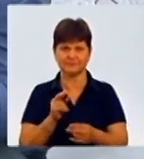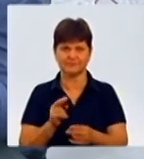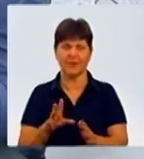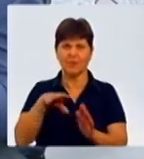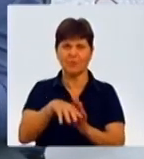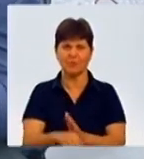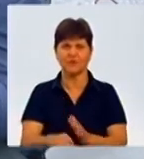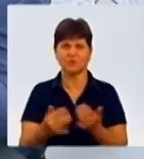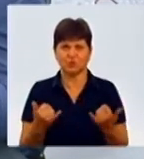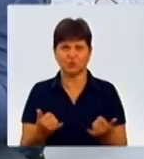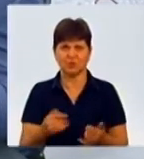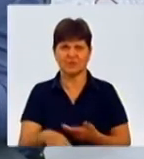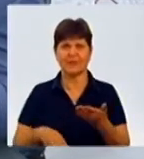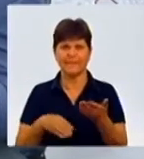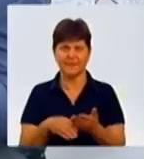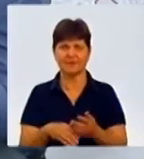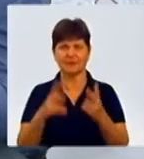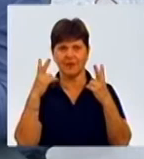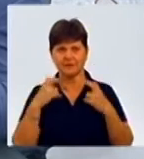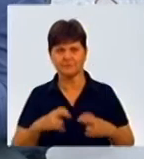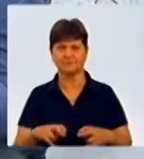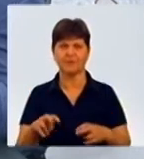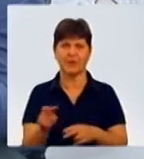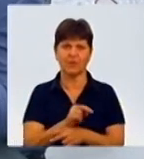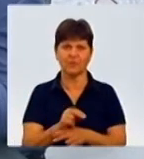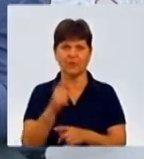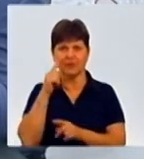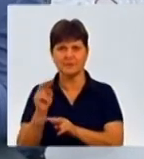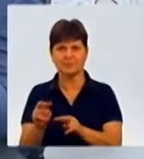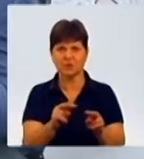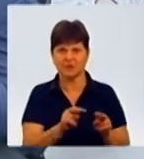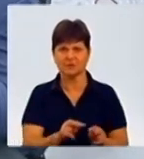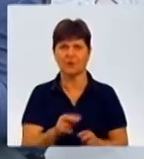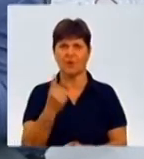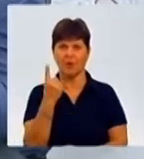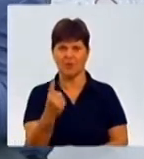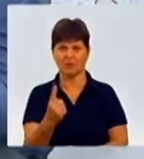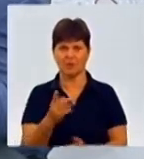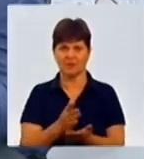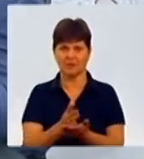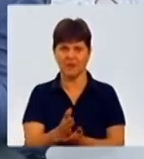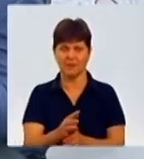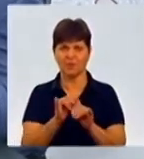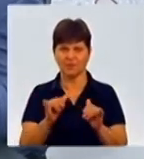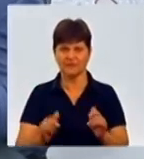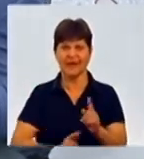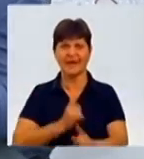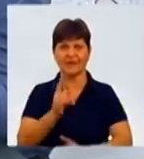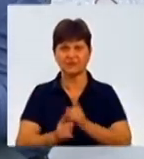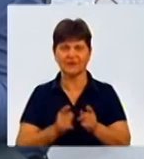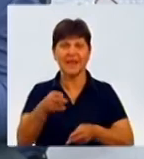методи лікування, діагностики і спостереження. Одним із наших напрямків – це розвинення реконструктивної